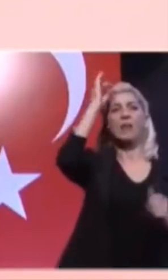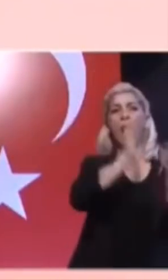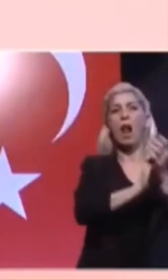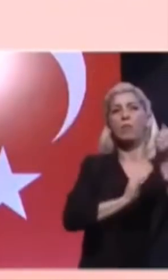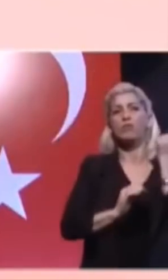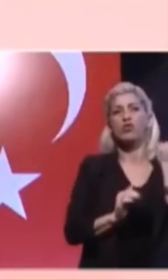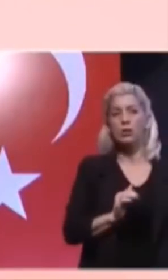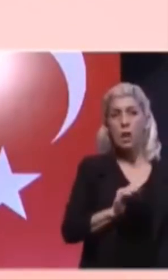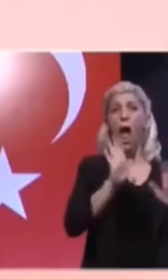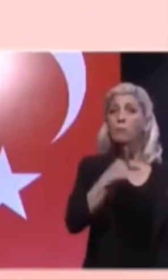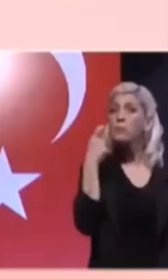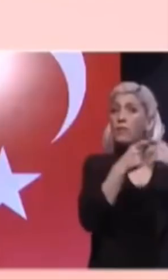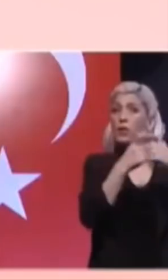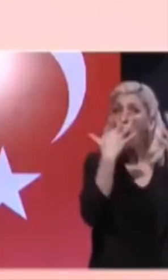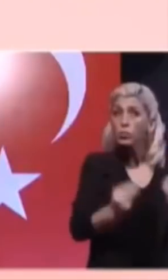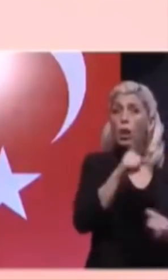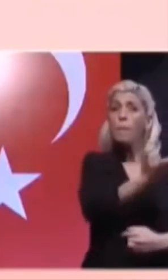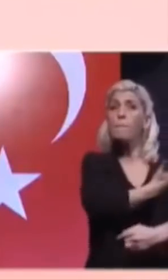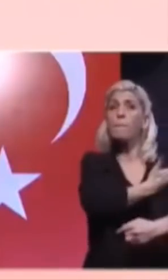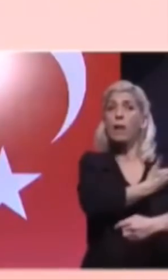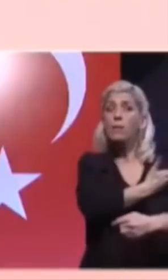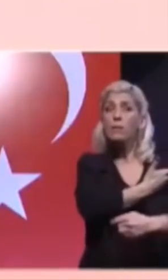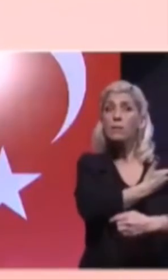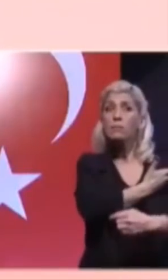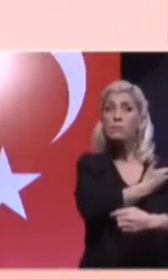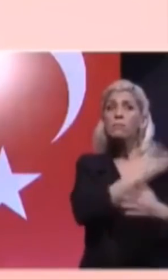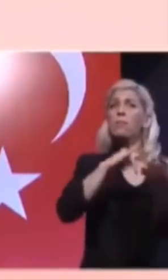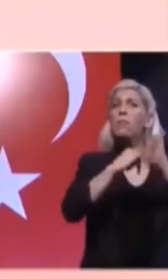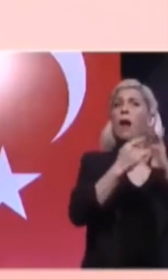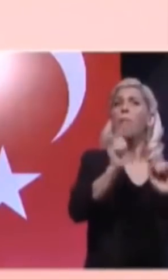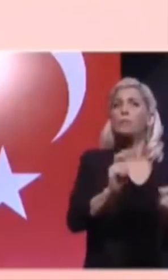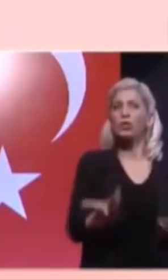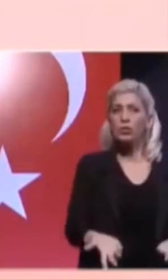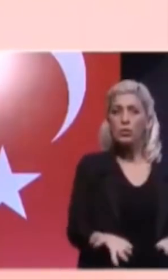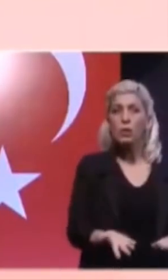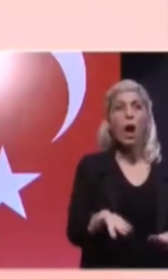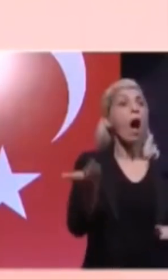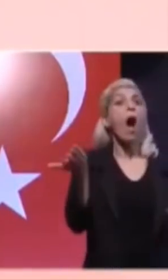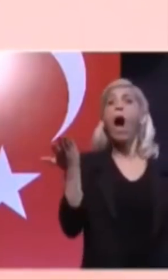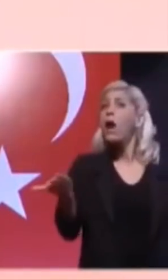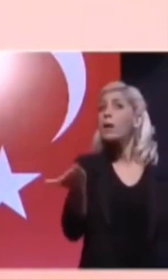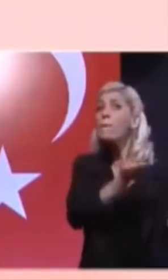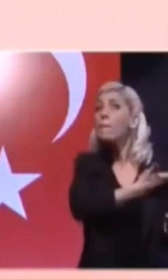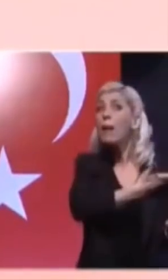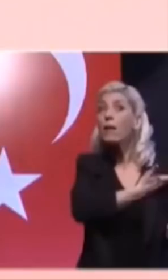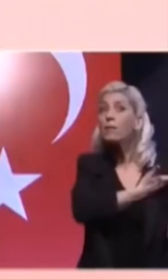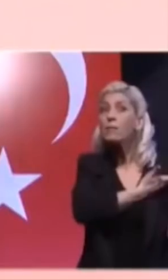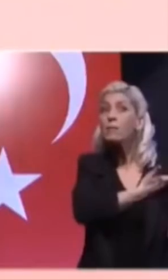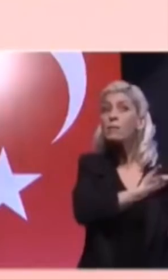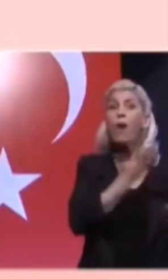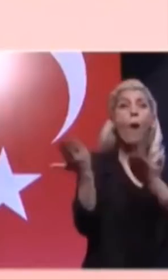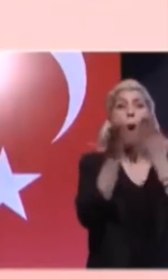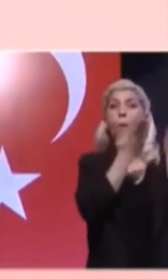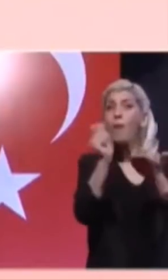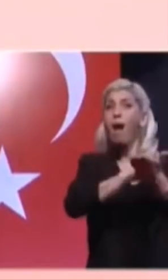sadece %4 civarında tahmin edilen bir memleketi? O zaman tahminlerin dışında zaten nüfus sayımı falan bir şey yok. Ve o günden